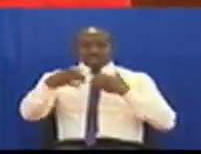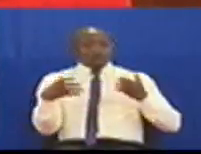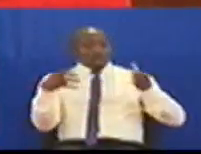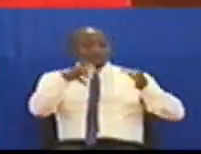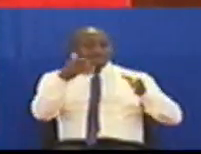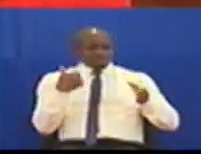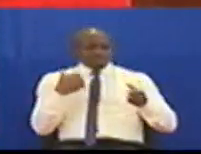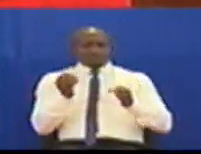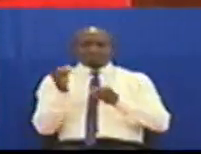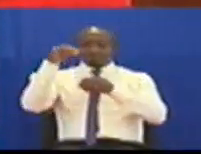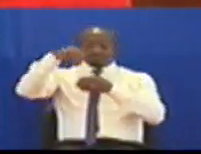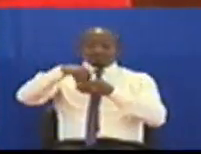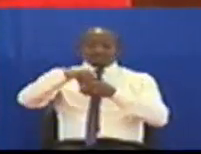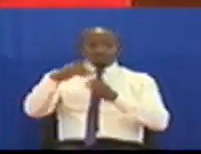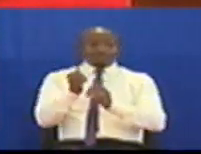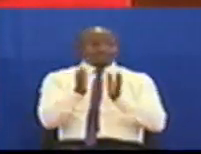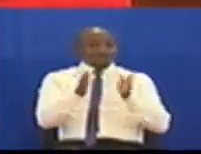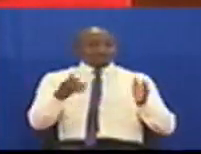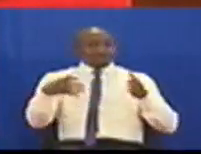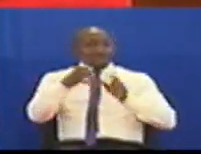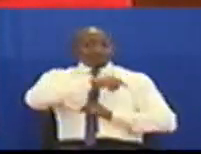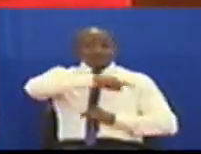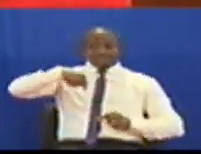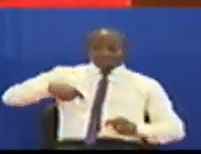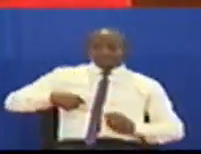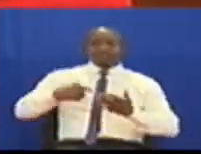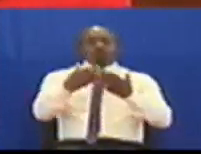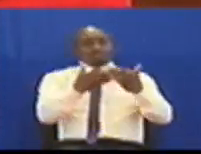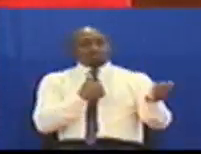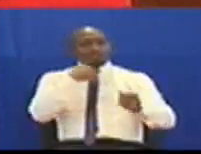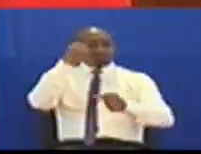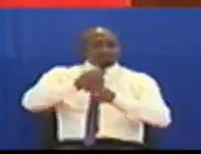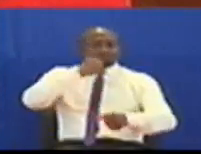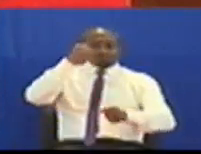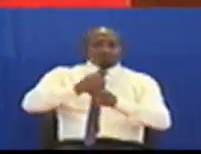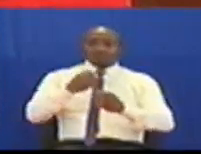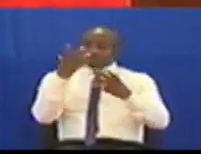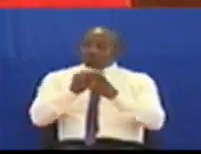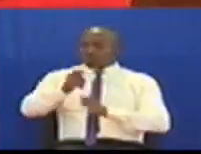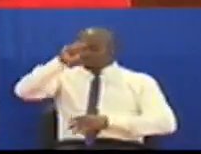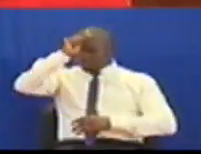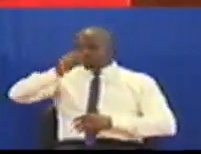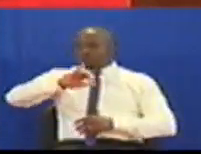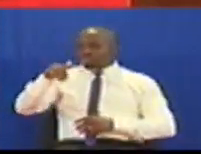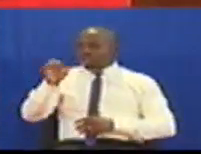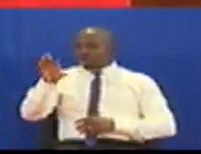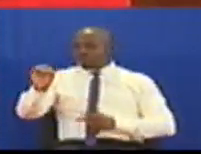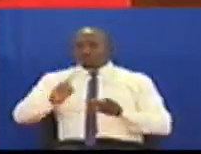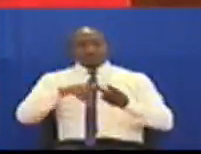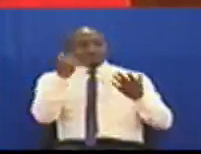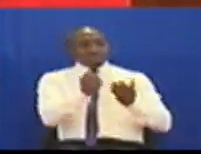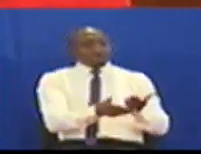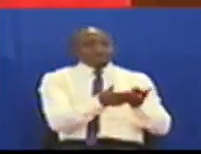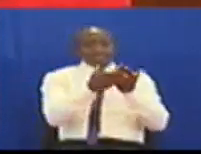imepata bahati kubwa ni kamati yetu kutokana na kufanya kazi na Mheshimiwa Jafu pamoja na manaibu